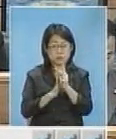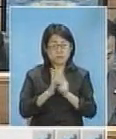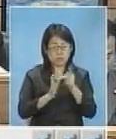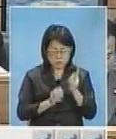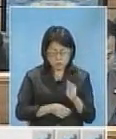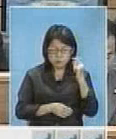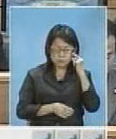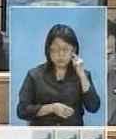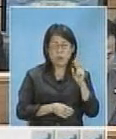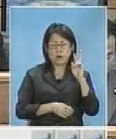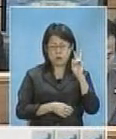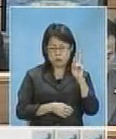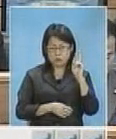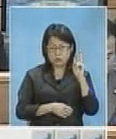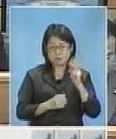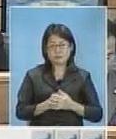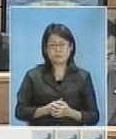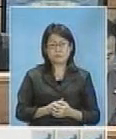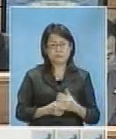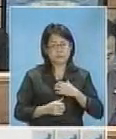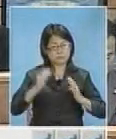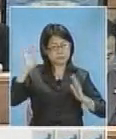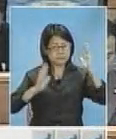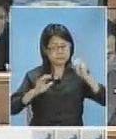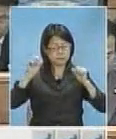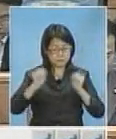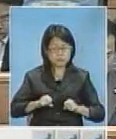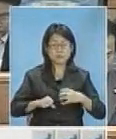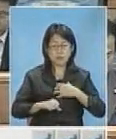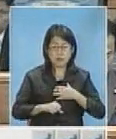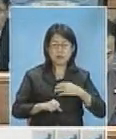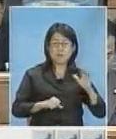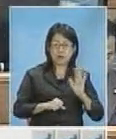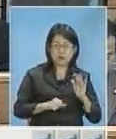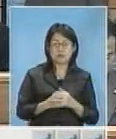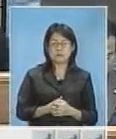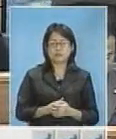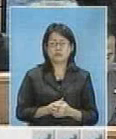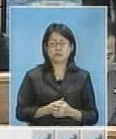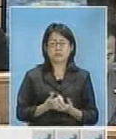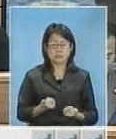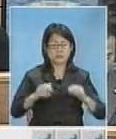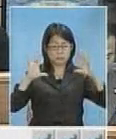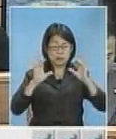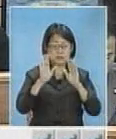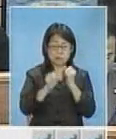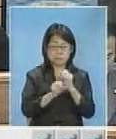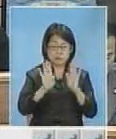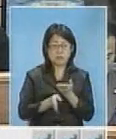วังอย่างมากในการที่จะลงคะแนนเสียงสนับสนุนหรือไม่สนับสนุนการกระทำของรัฐบาลในแ